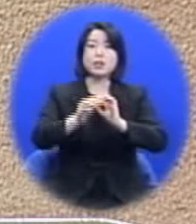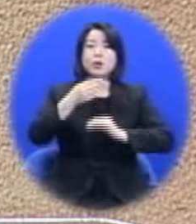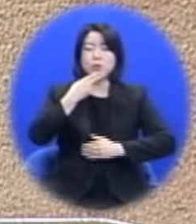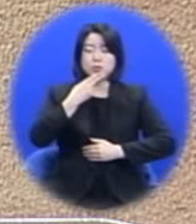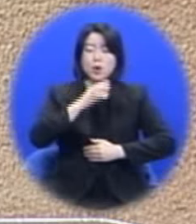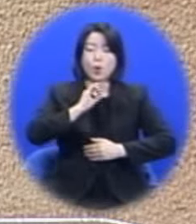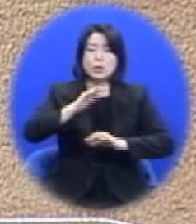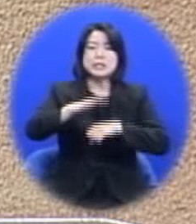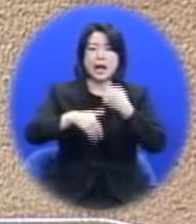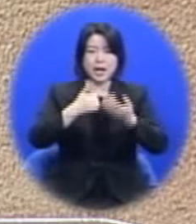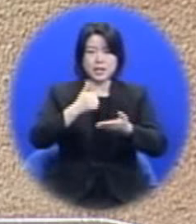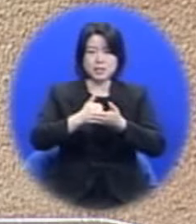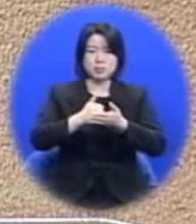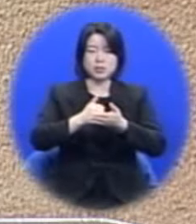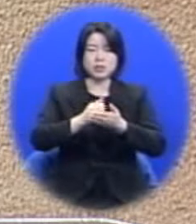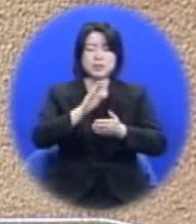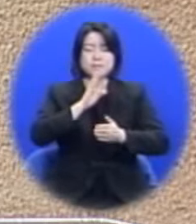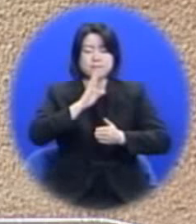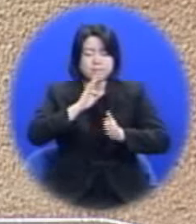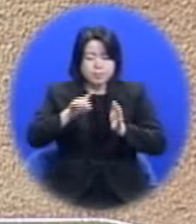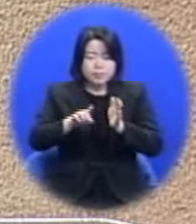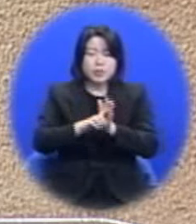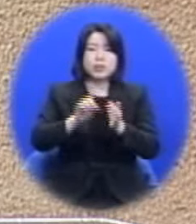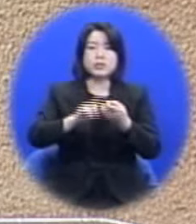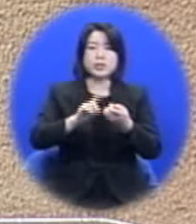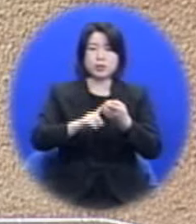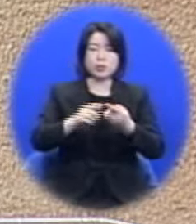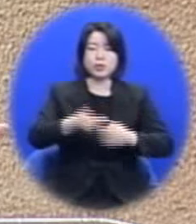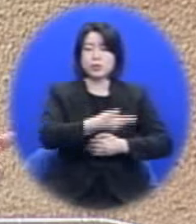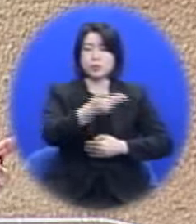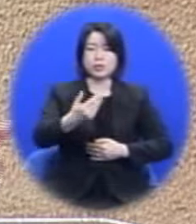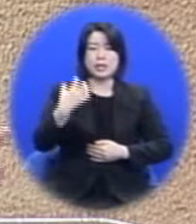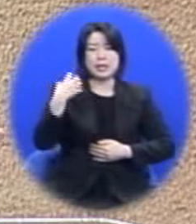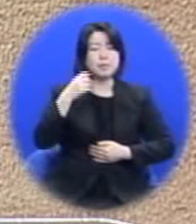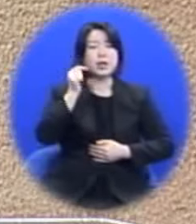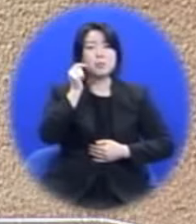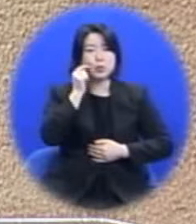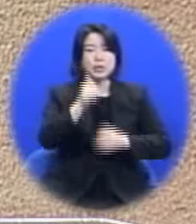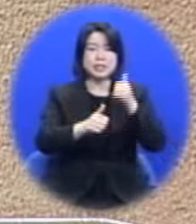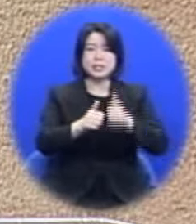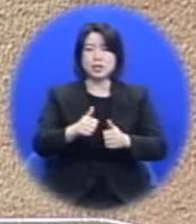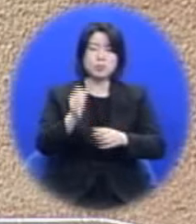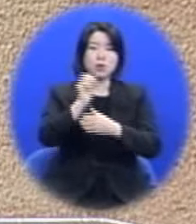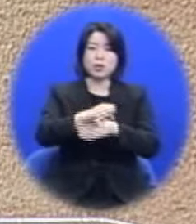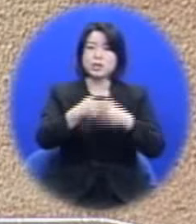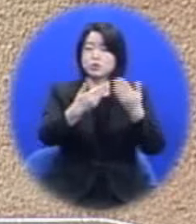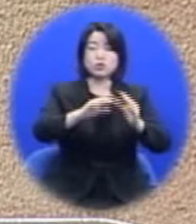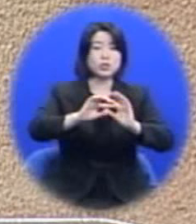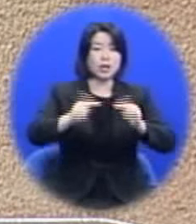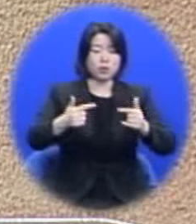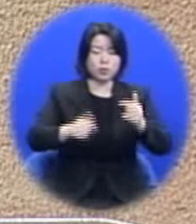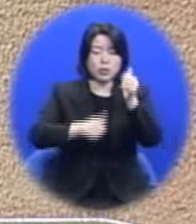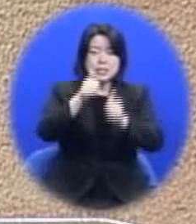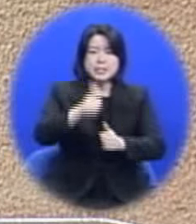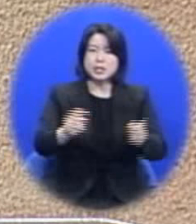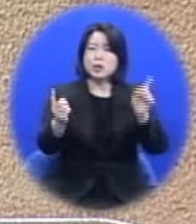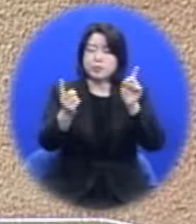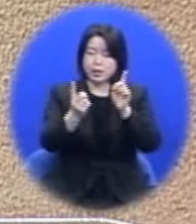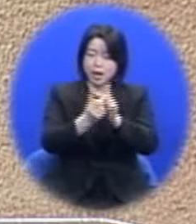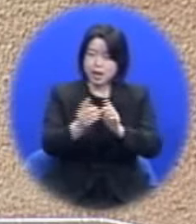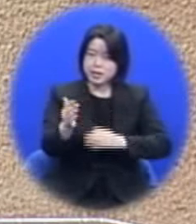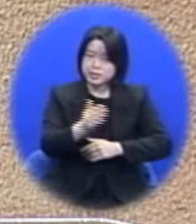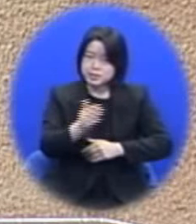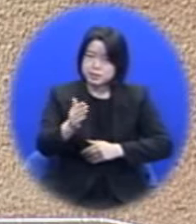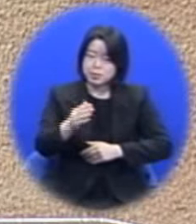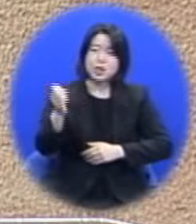오직 하나님은 미쁘사 너희가 감당하지 못할 시험 당함을 허락하지 아니하시고 시험당할 지음에